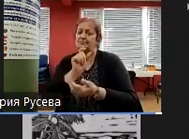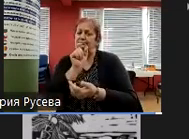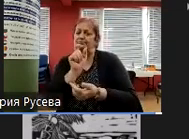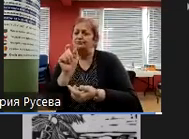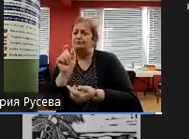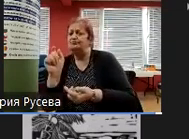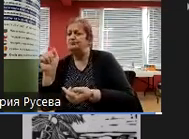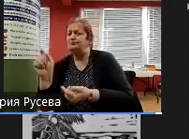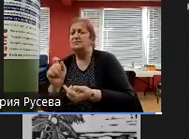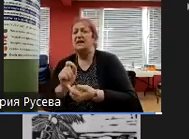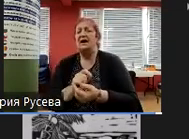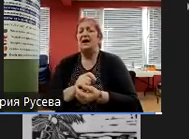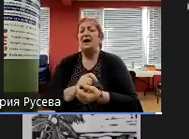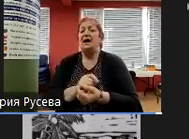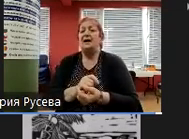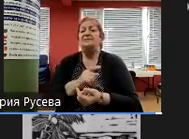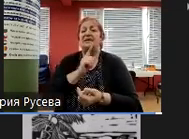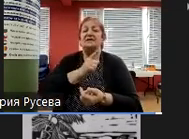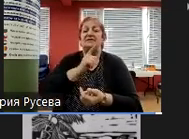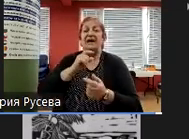с всяка